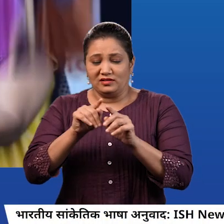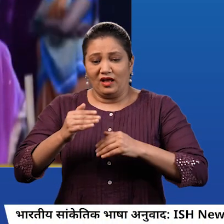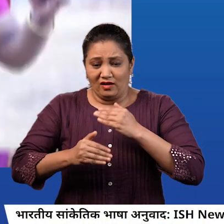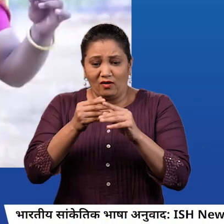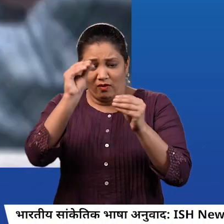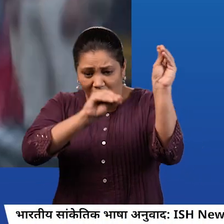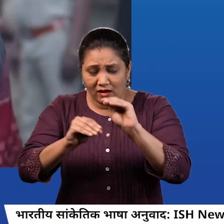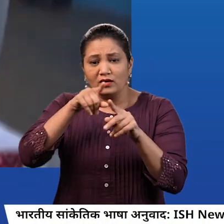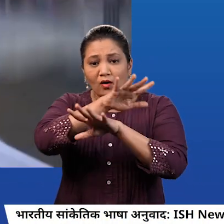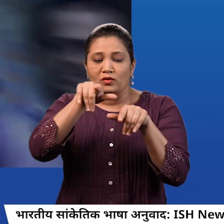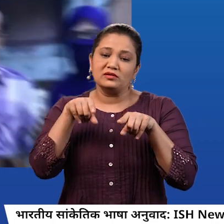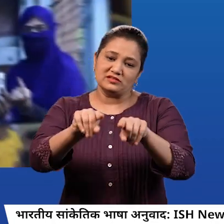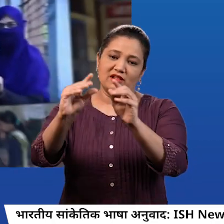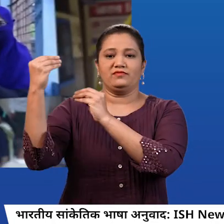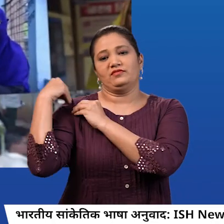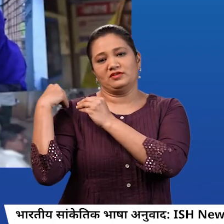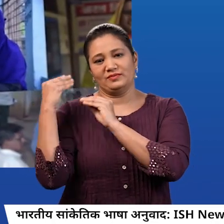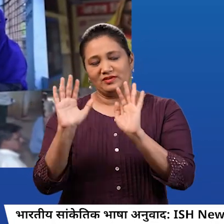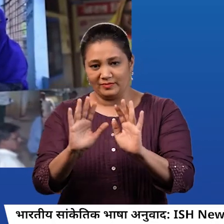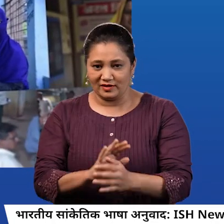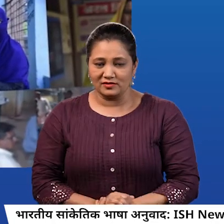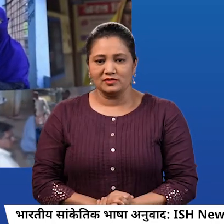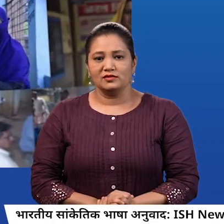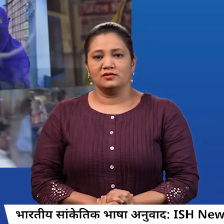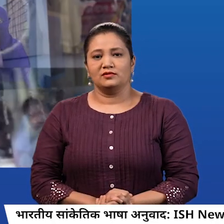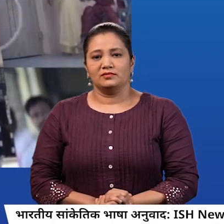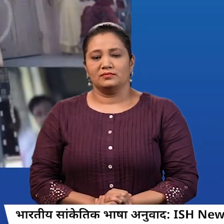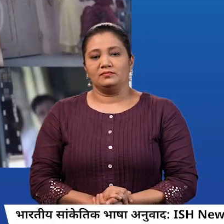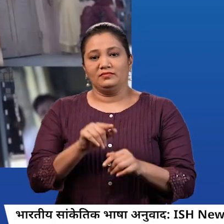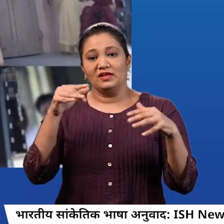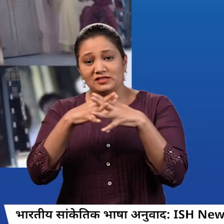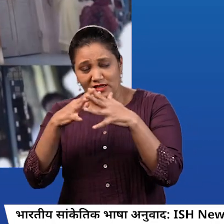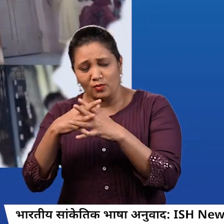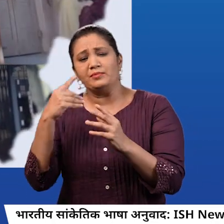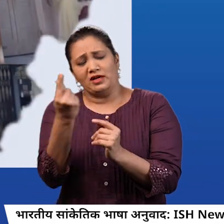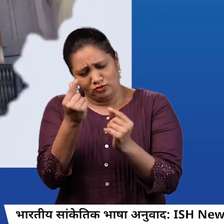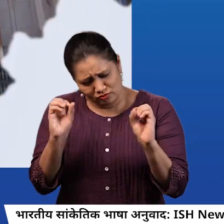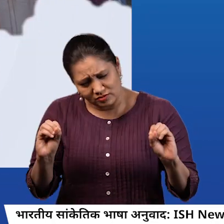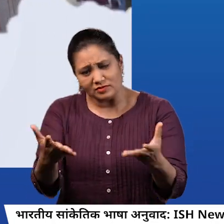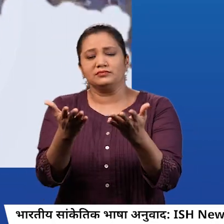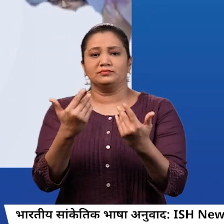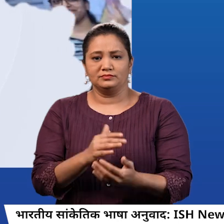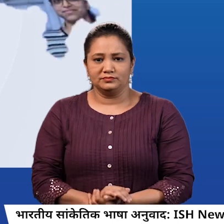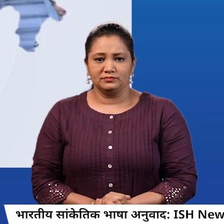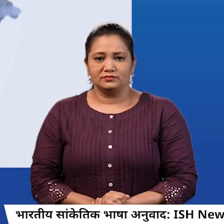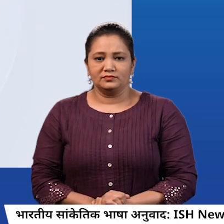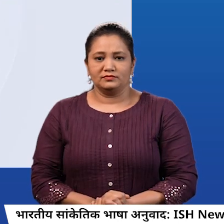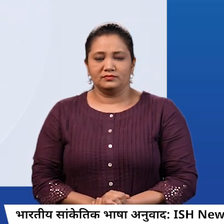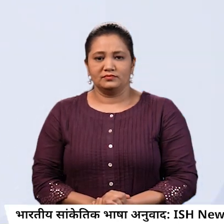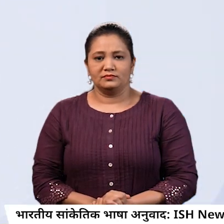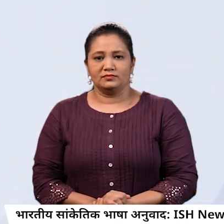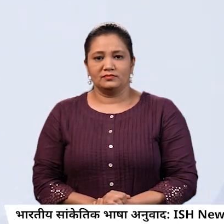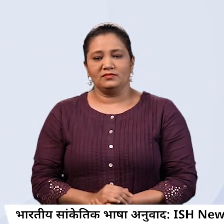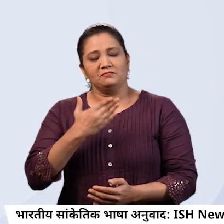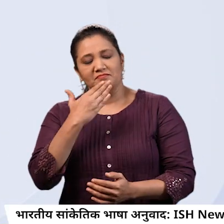प्रक्रिया पूर्ण करणं ही सुजाण मतदार म्हणून आपली कर्तव्यनिष्ठ जबाबदारी आहे. या सेवेच्या माध्यमातून ती पार पाडा.